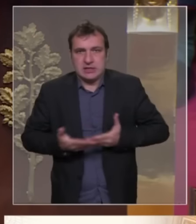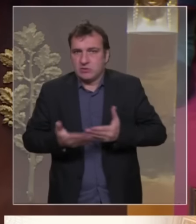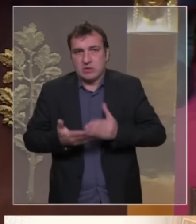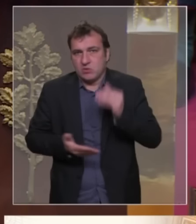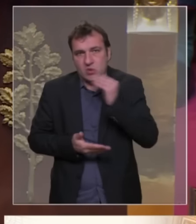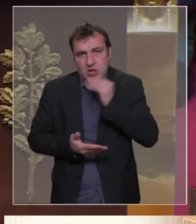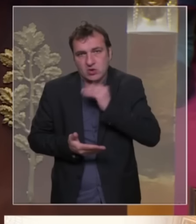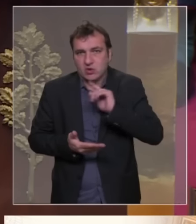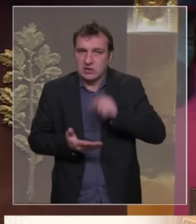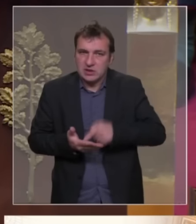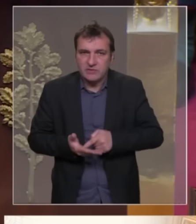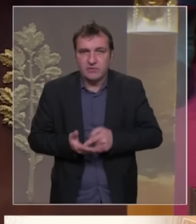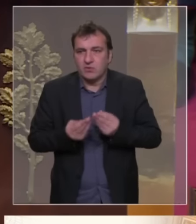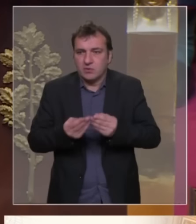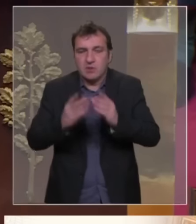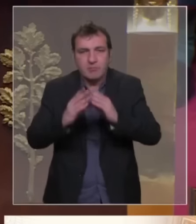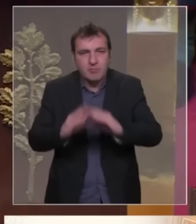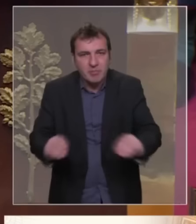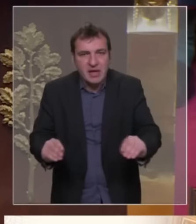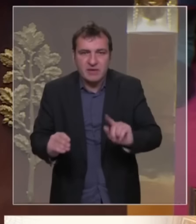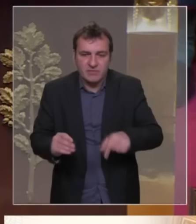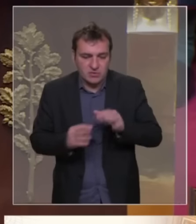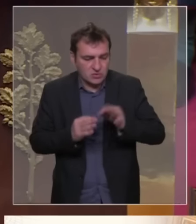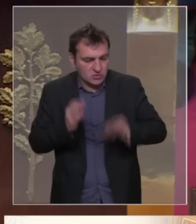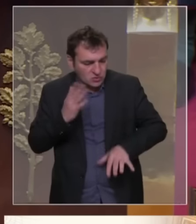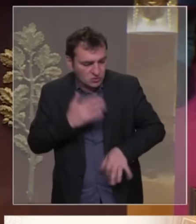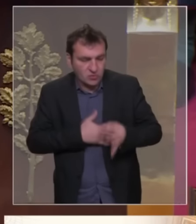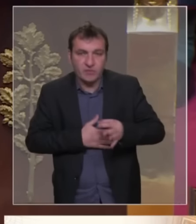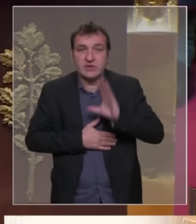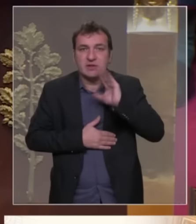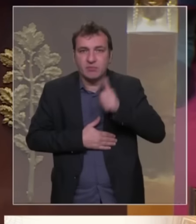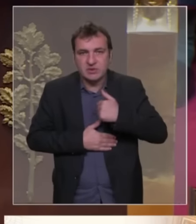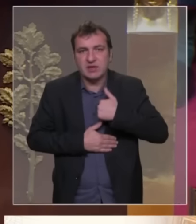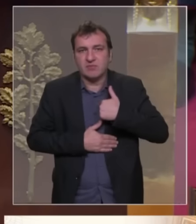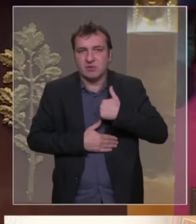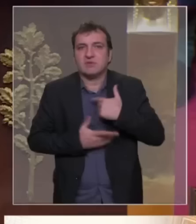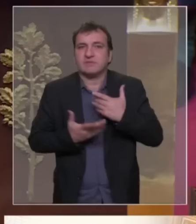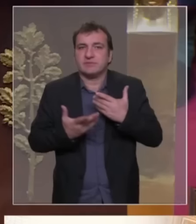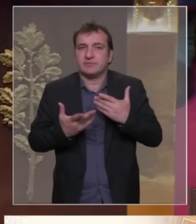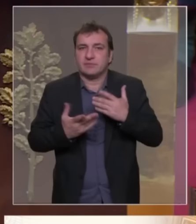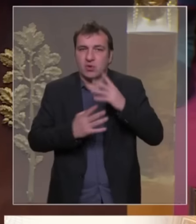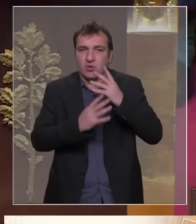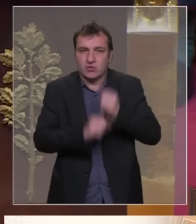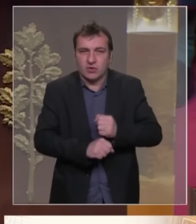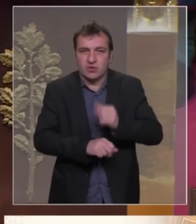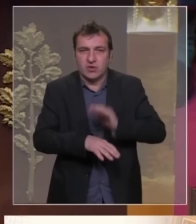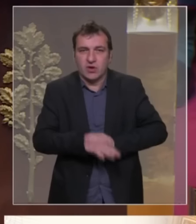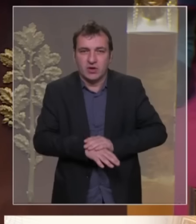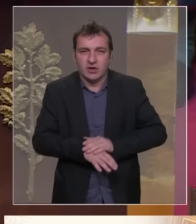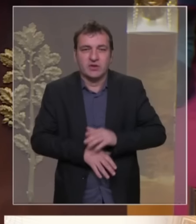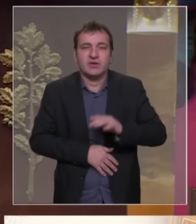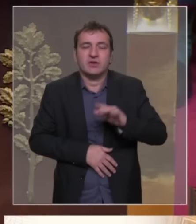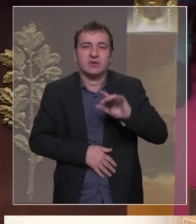L'urgence d'apaiser, de trouver des solutions. Voilà pourquoi je vais me concentrer dans cette deuxième partie sur cinq grands